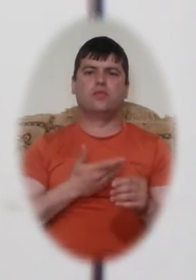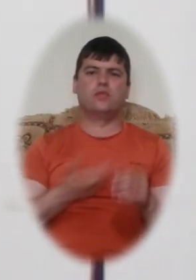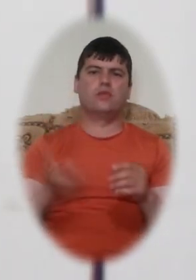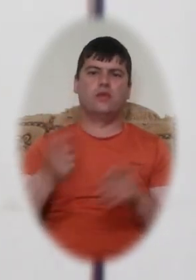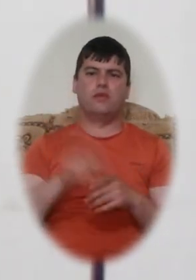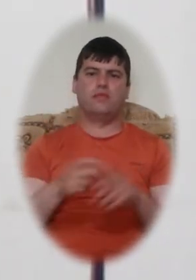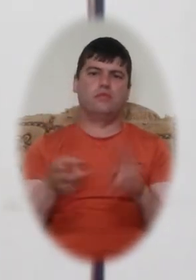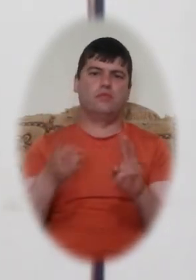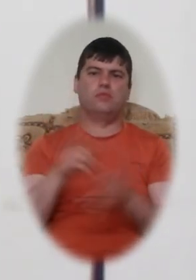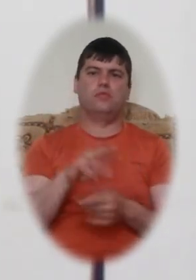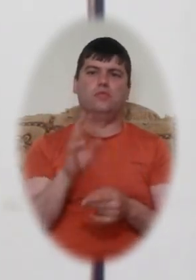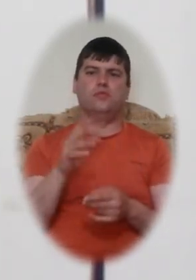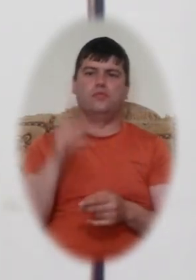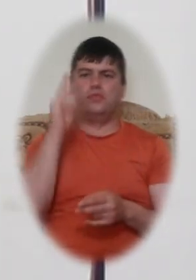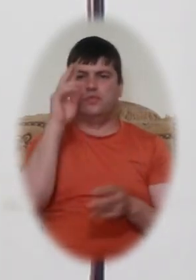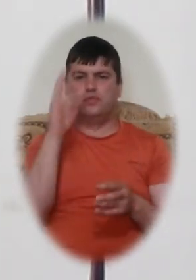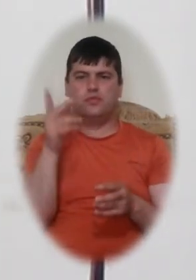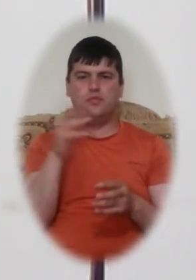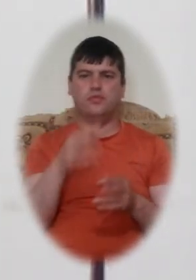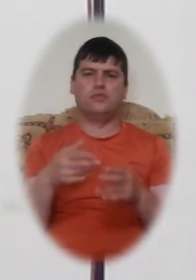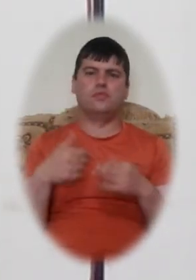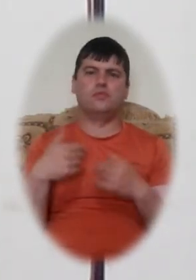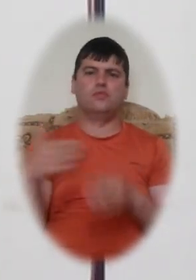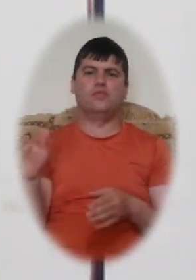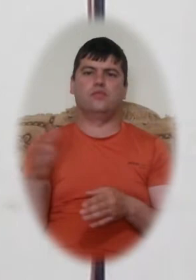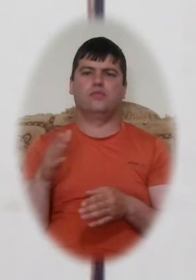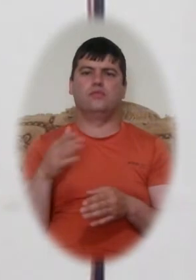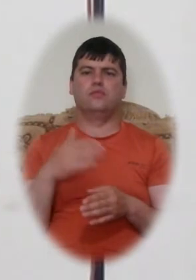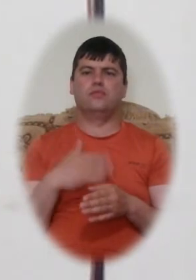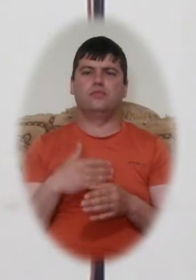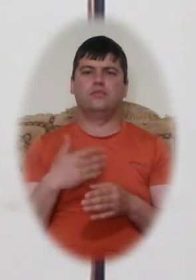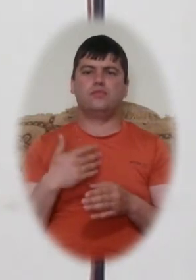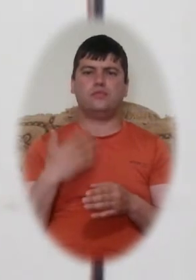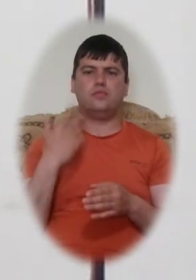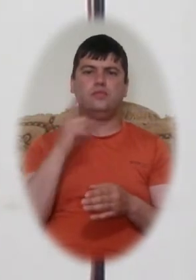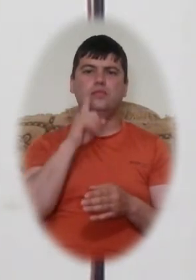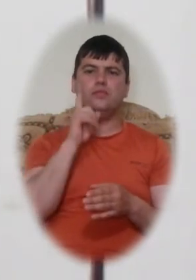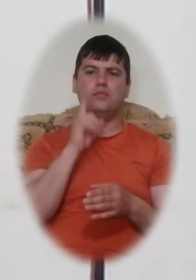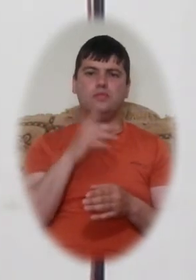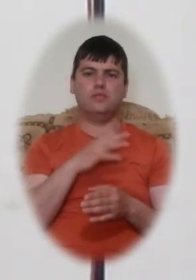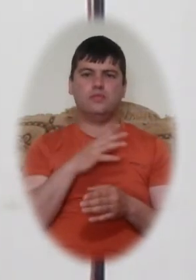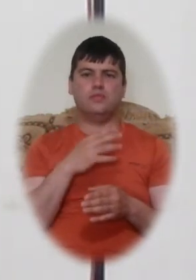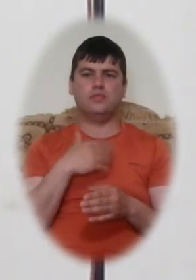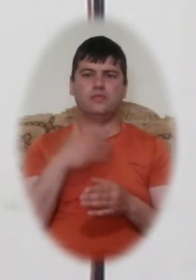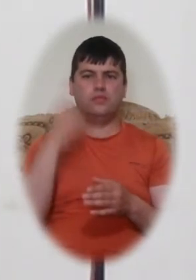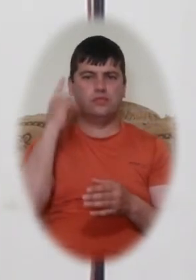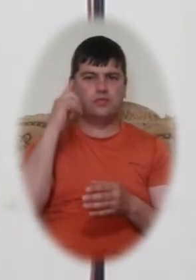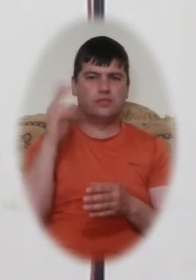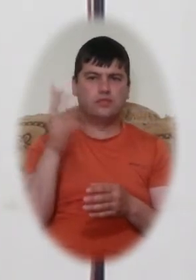ավերի է պոտվան, կասկասները պարավում են, եվ երբան են, որ եկ տաս արդեին, եվ որ կ